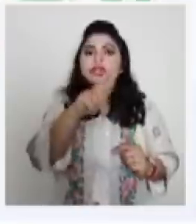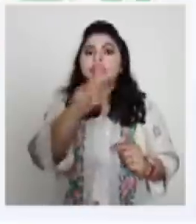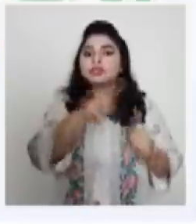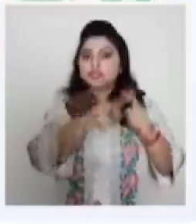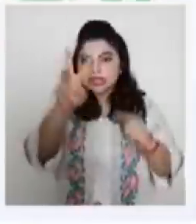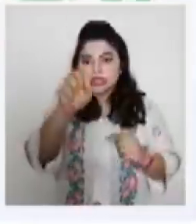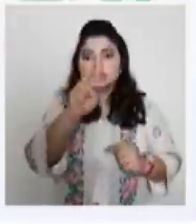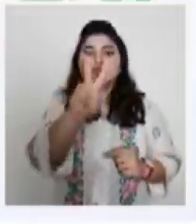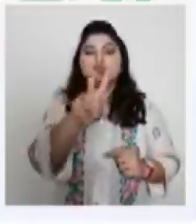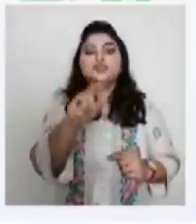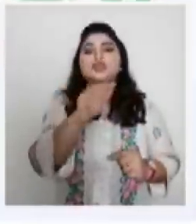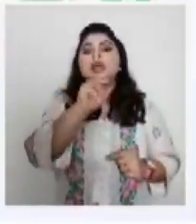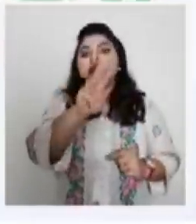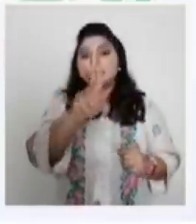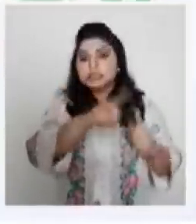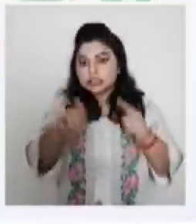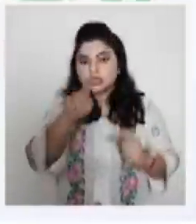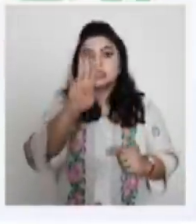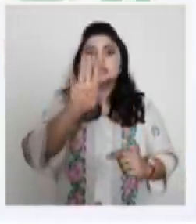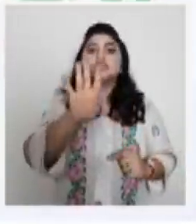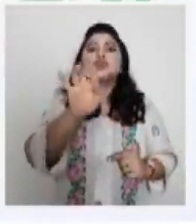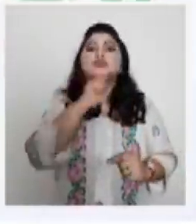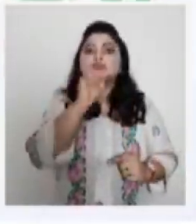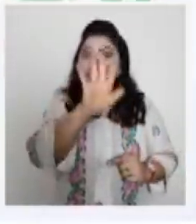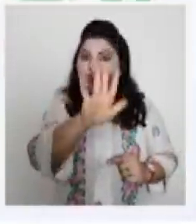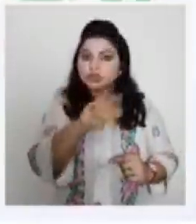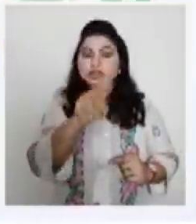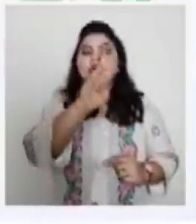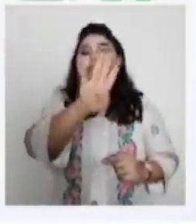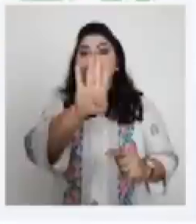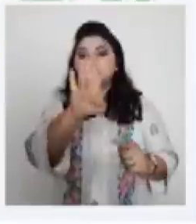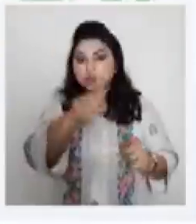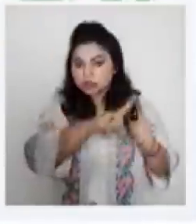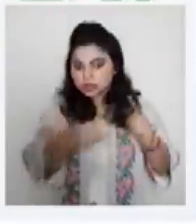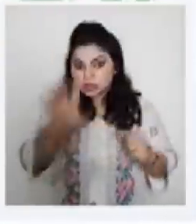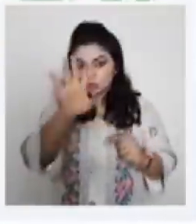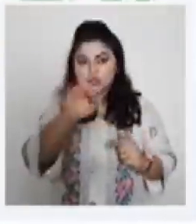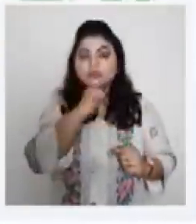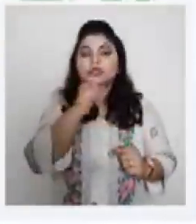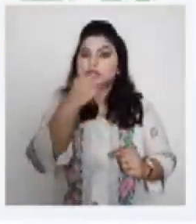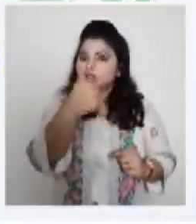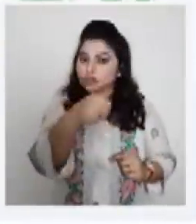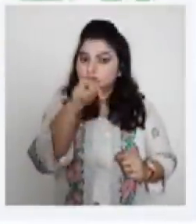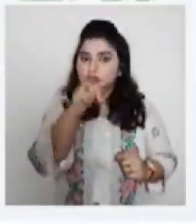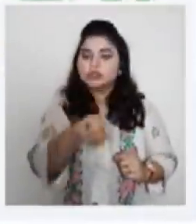বয়স বিভাজনে ০-১০ বছরের ১জন, ২১-৩০ বছর ২জন, ৩১-৪০ ৫জন,